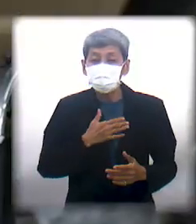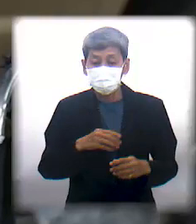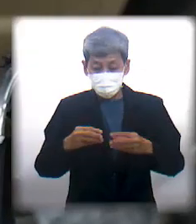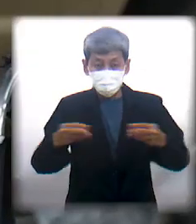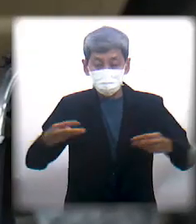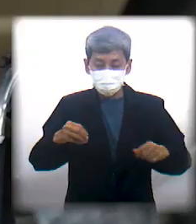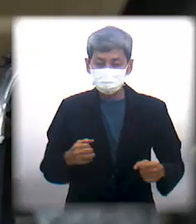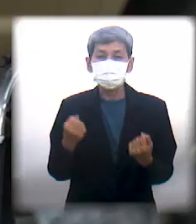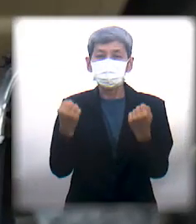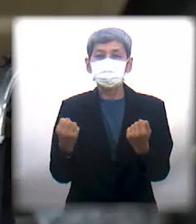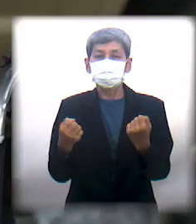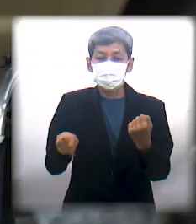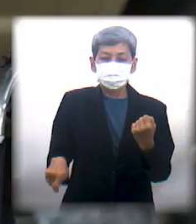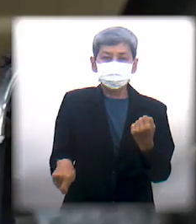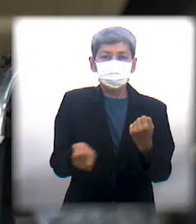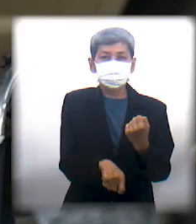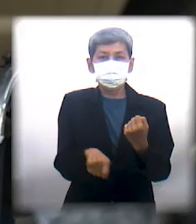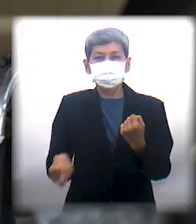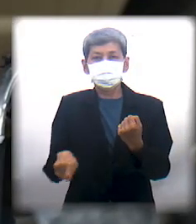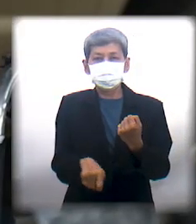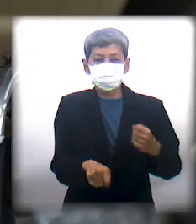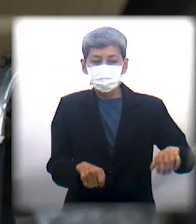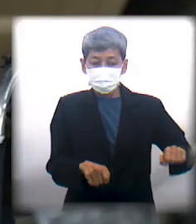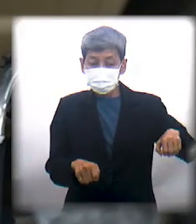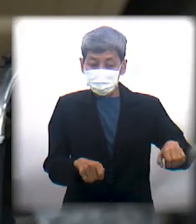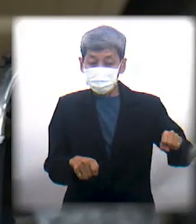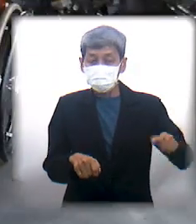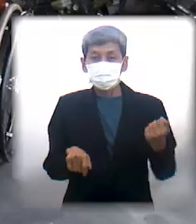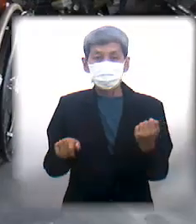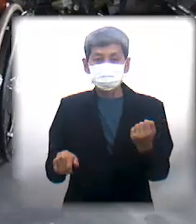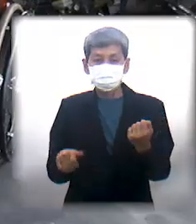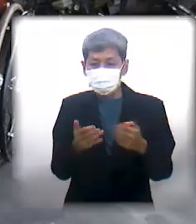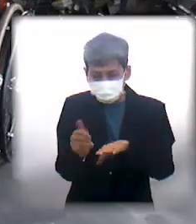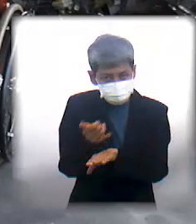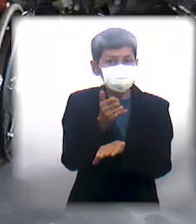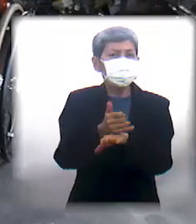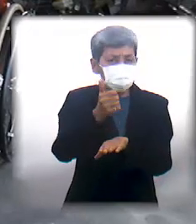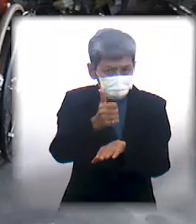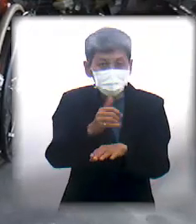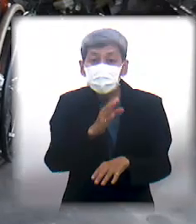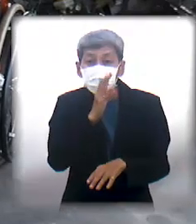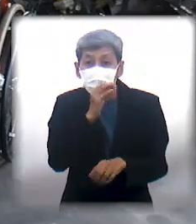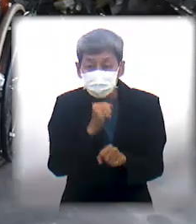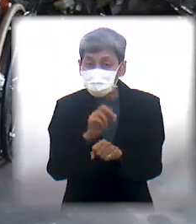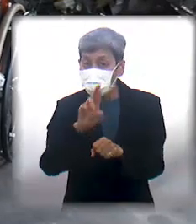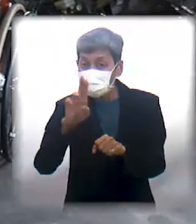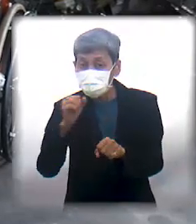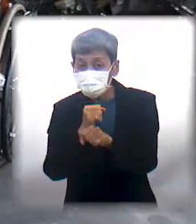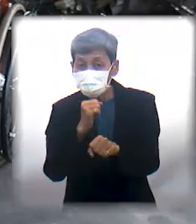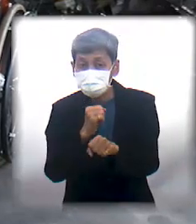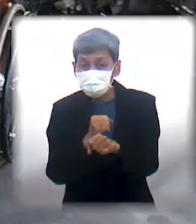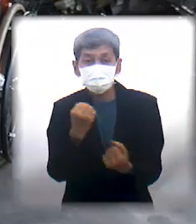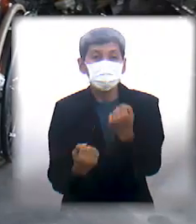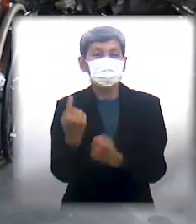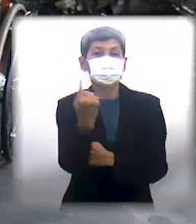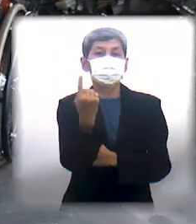ถือไม้เนี้ยไปลองขับคนนั้นได้ถ้าเป็นระบบเกียร์โตนะ ค่ะ ผมจะขึ้นไปขับได้เลยครับแล้วเกิดผมทำระบบมันก็ใช้ได้